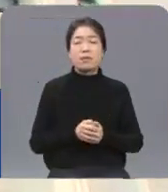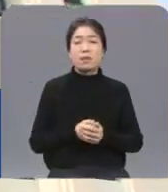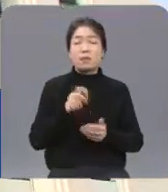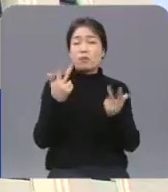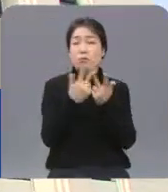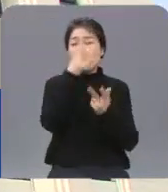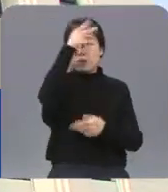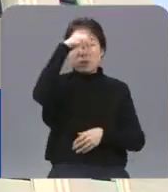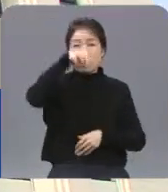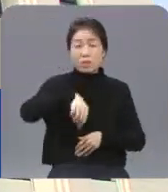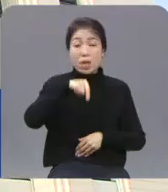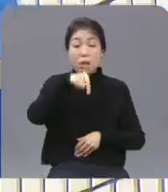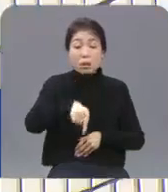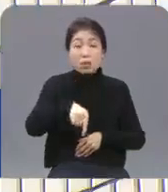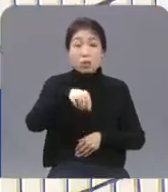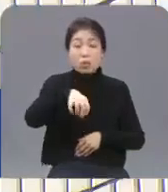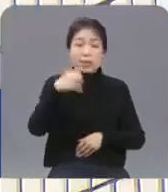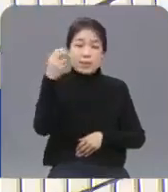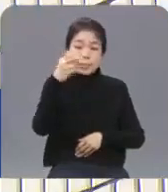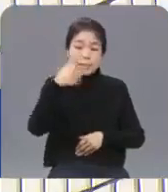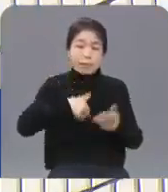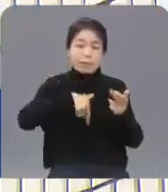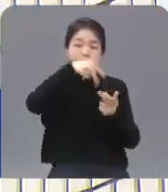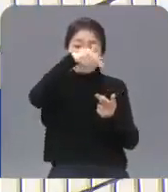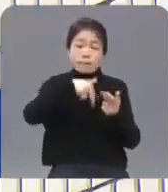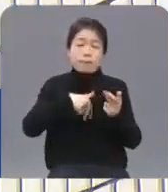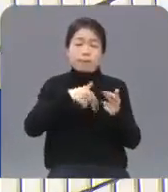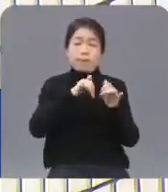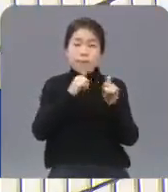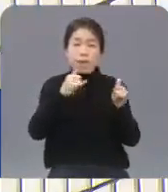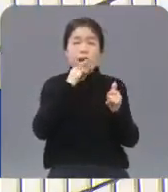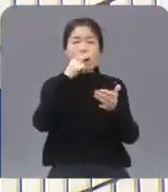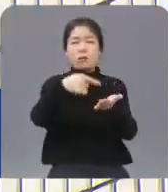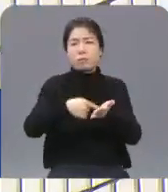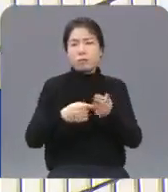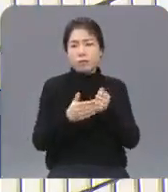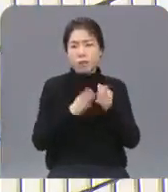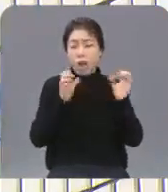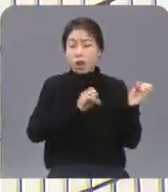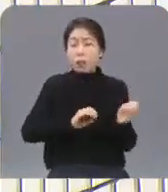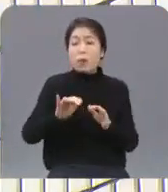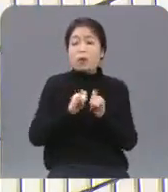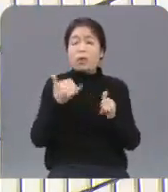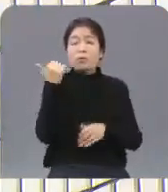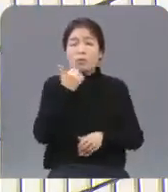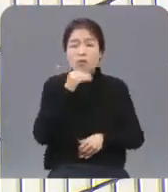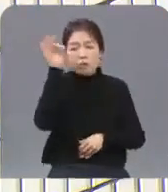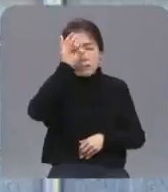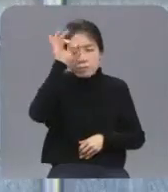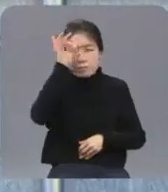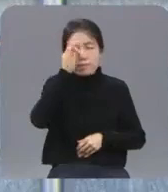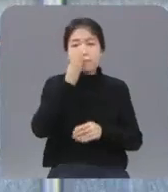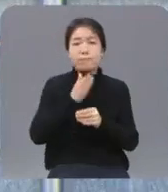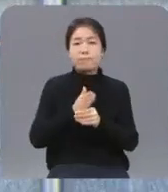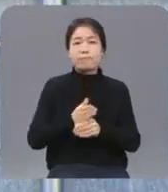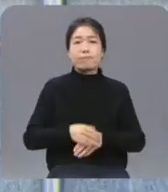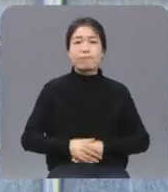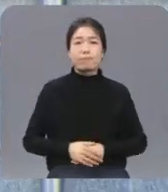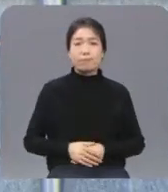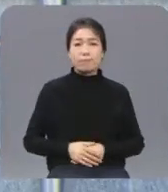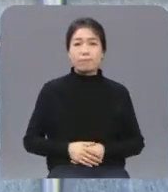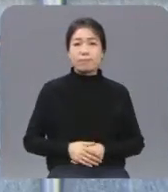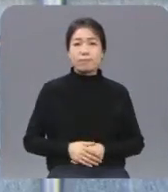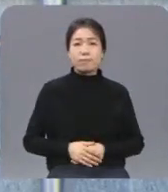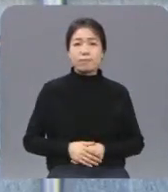광주 북부경찰서는 해당지역을 자주오가던 등산객이 신고했다며 아이를 유기한 사람을 찾기 위해 수사를 벌이고 있습니다